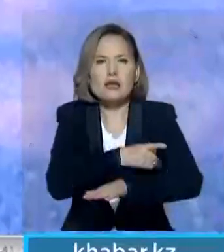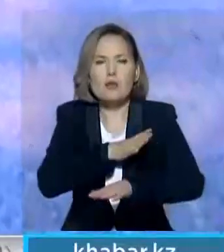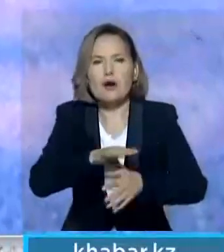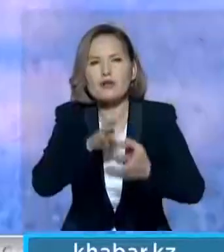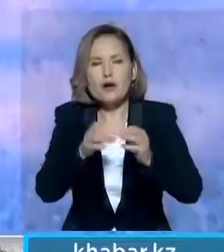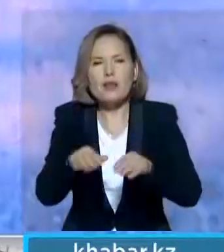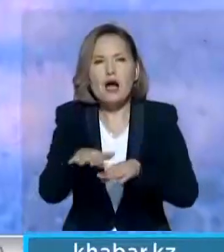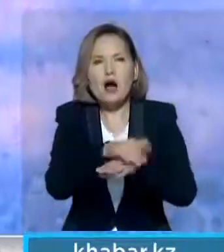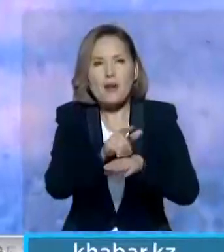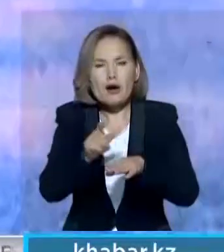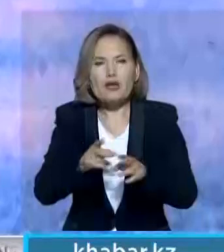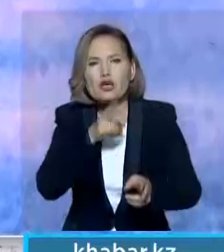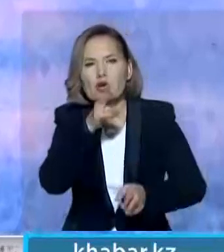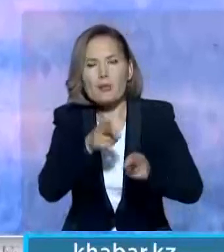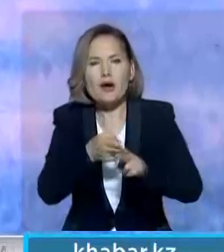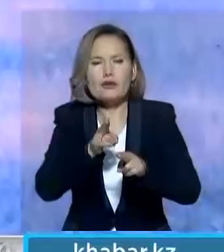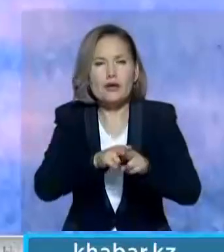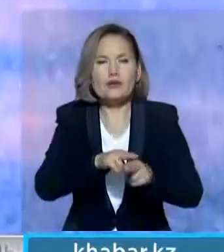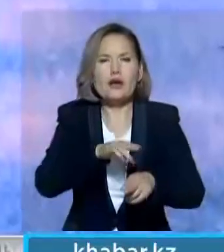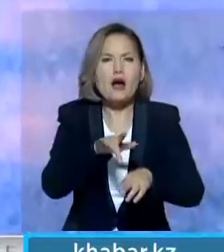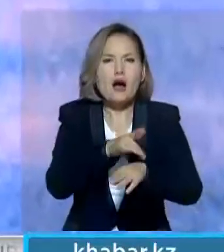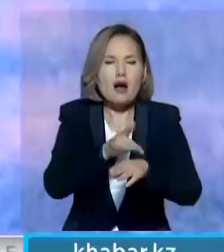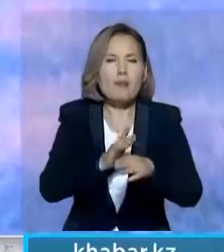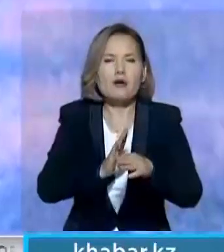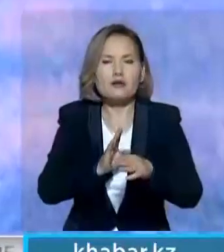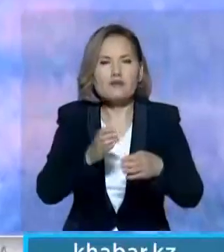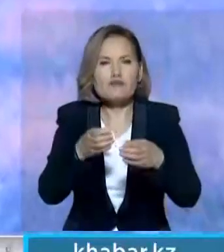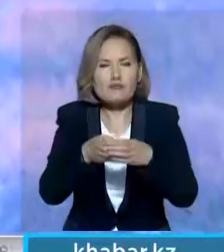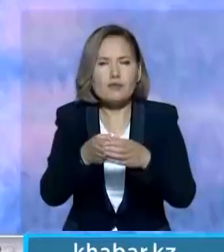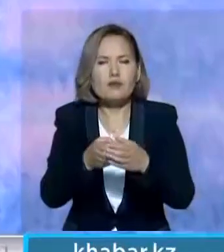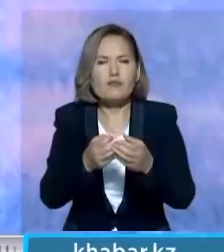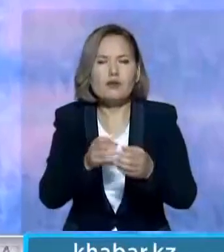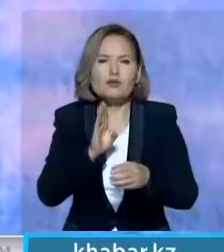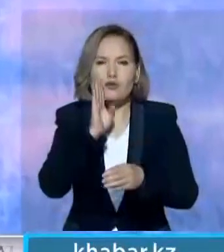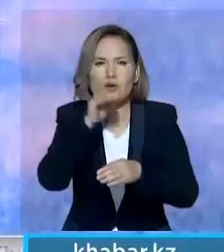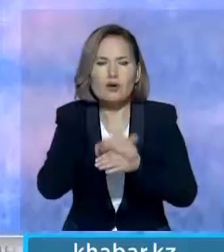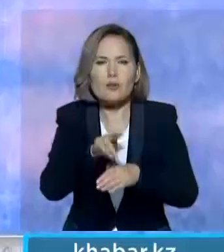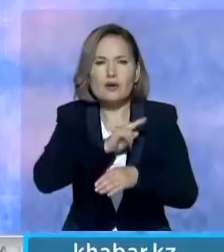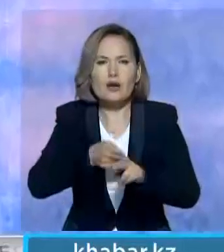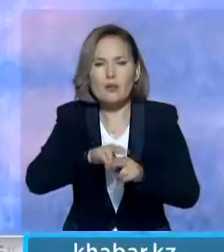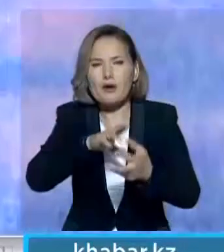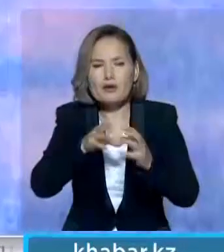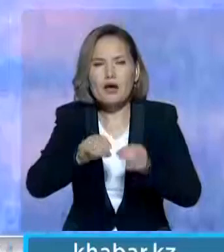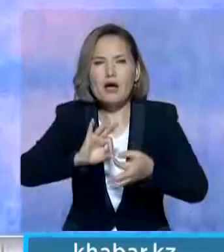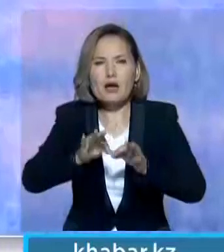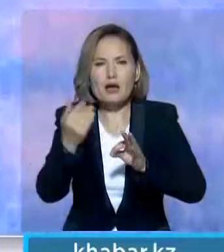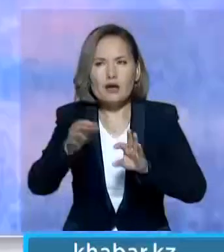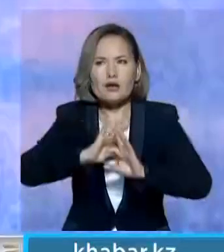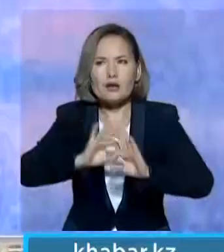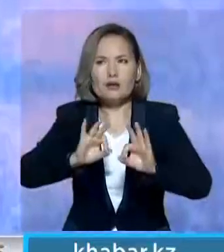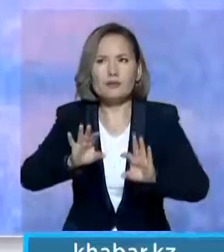Салдарынан тұрғындар жаппай шағымданып, коммуналдық қызмет мамандары күні-түні жұмыс істеп жатыр. Қаладағы қарбаласты аймақтағы тілшіміз